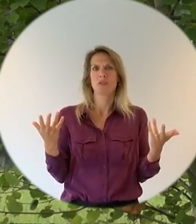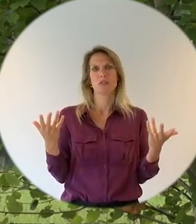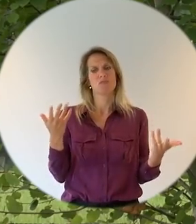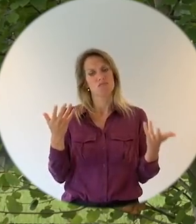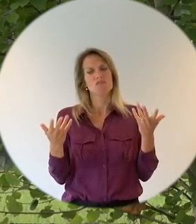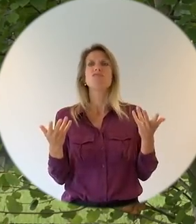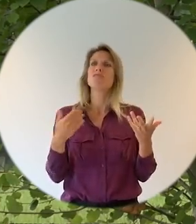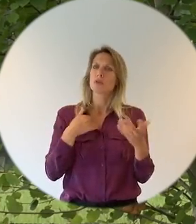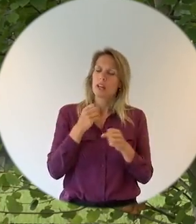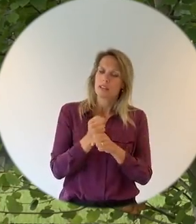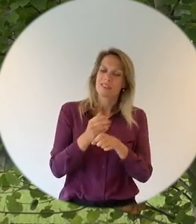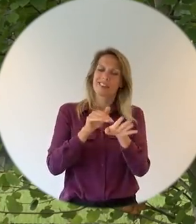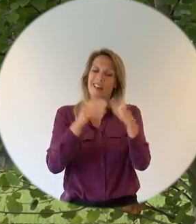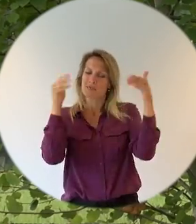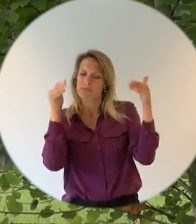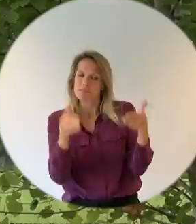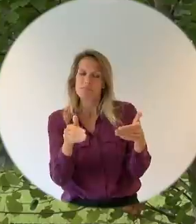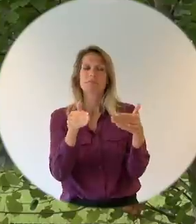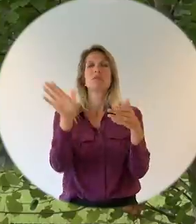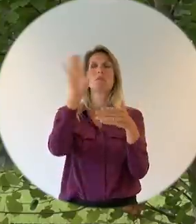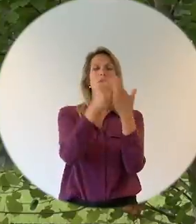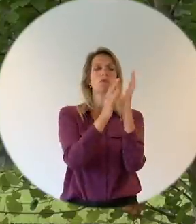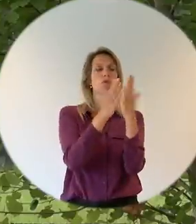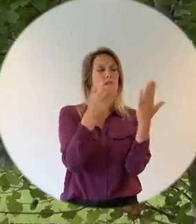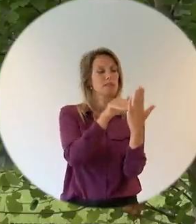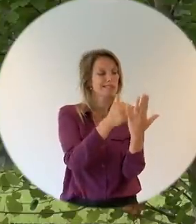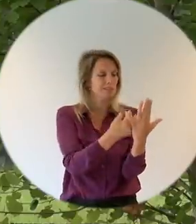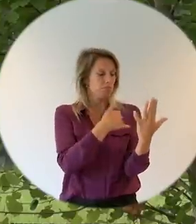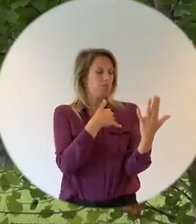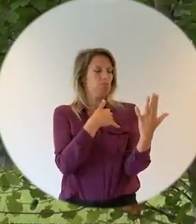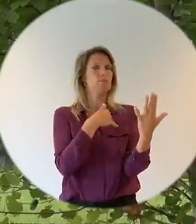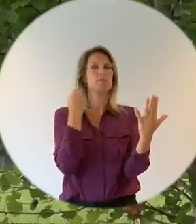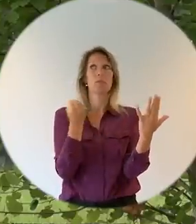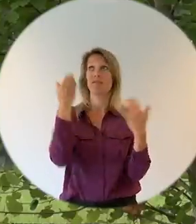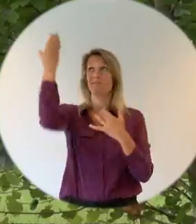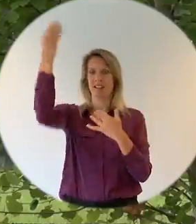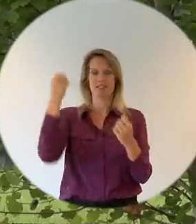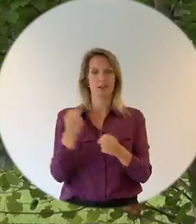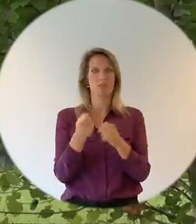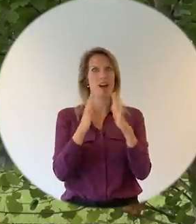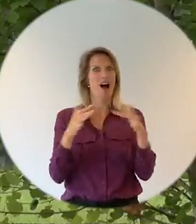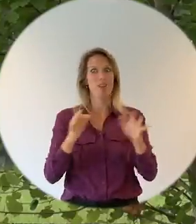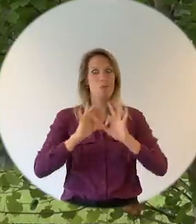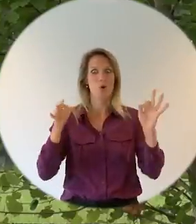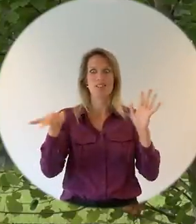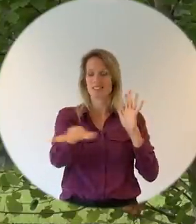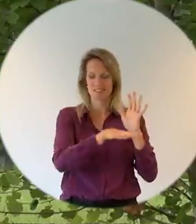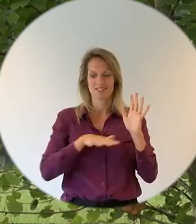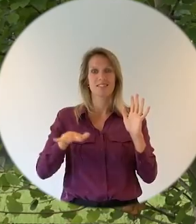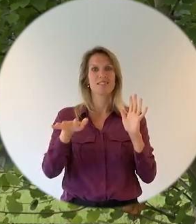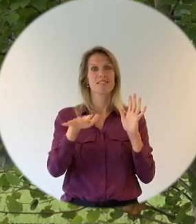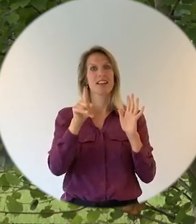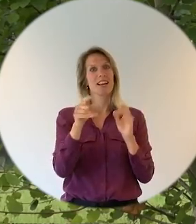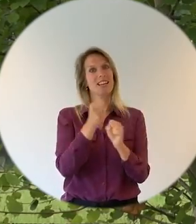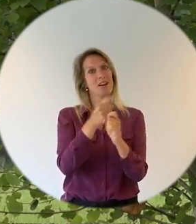juist de tijd om de woorden van God tot je te laten doordringen. Want hij is wel de schepper van al dat moois om je heen. En ga je juist je